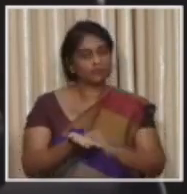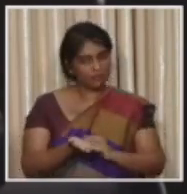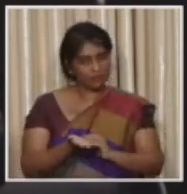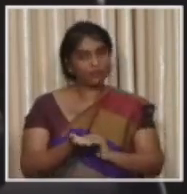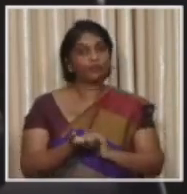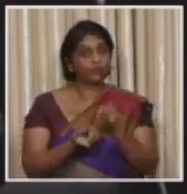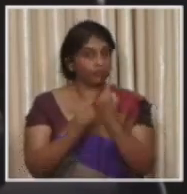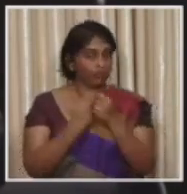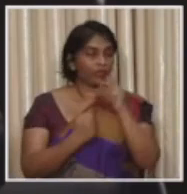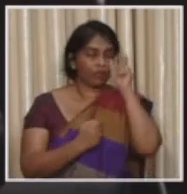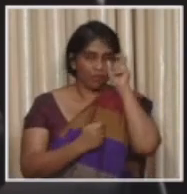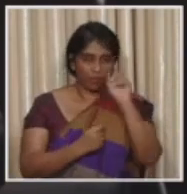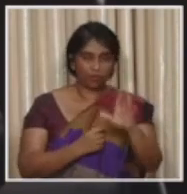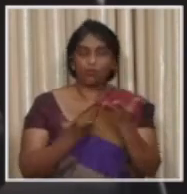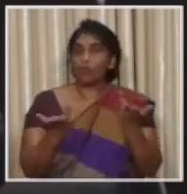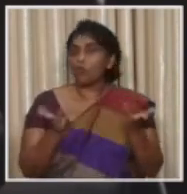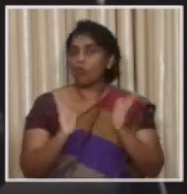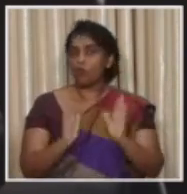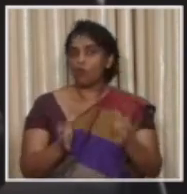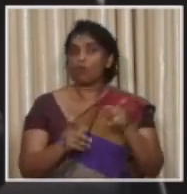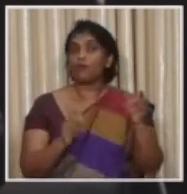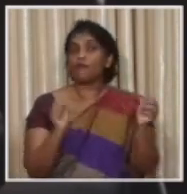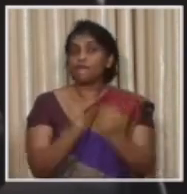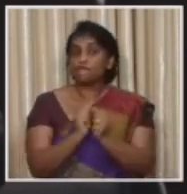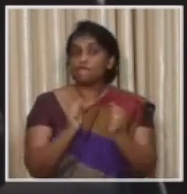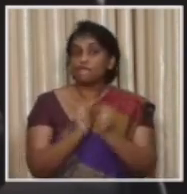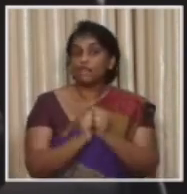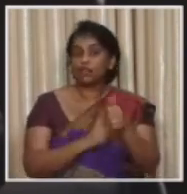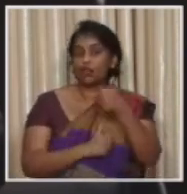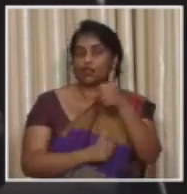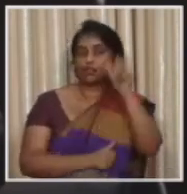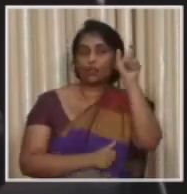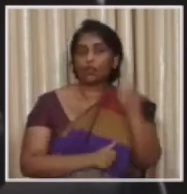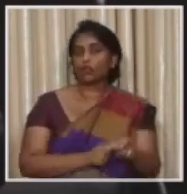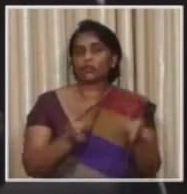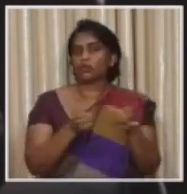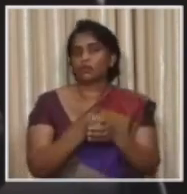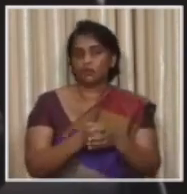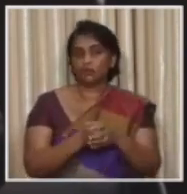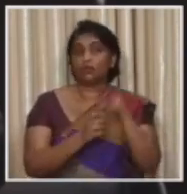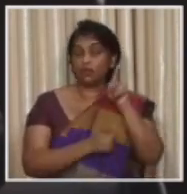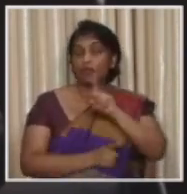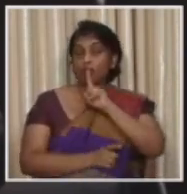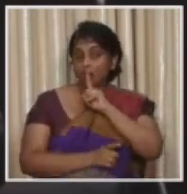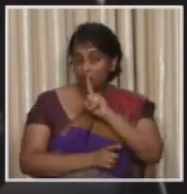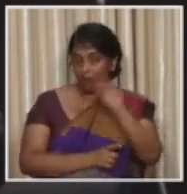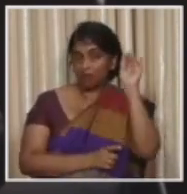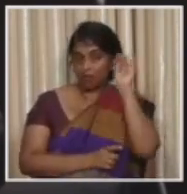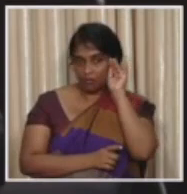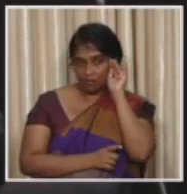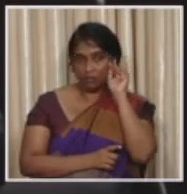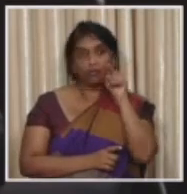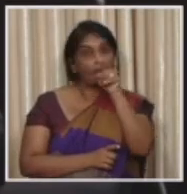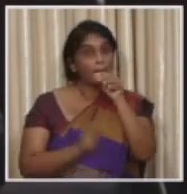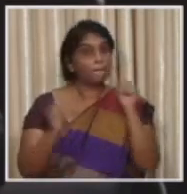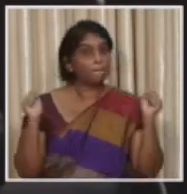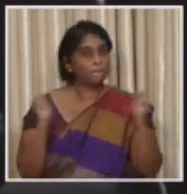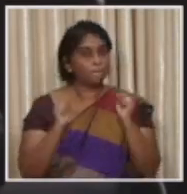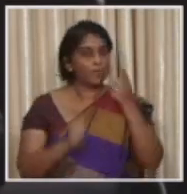වතාවක් විමසන්න ඕන කවුද ඒ වැඩේ කළ යුතු සුදුසුම කණ්ඩායම කියලා. ඒක අහන්න තමුන්නාසලා